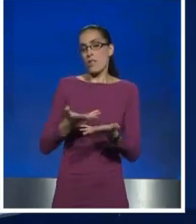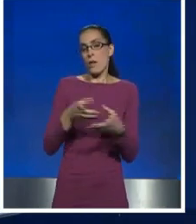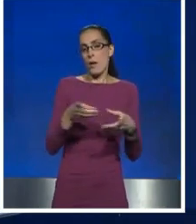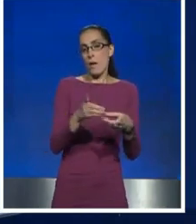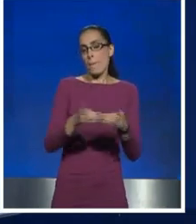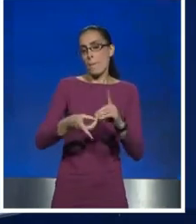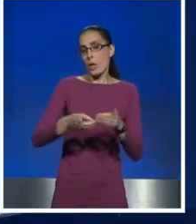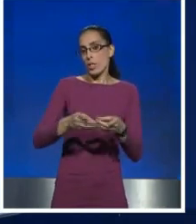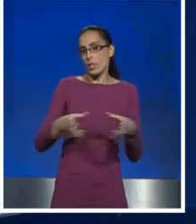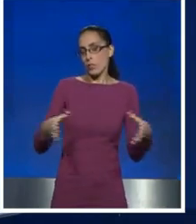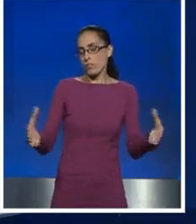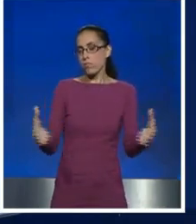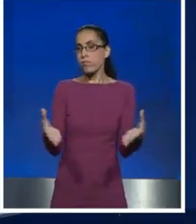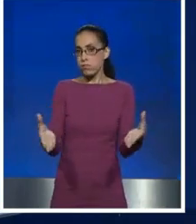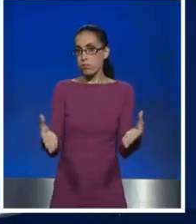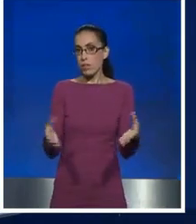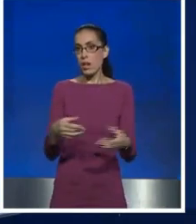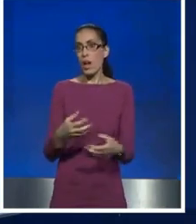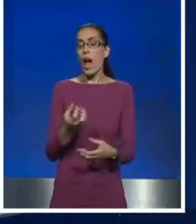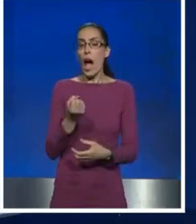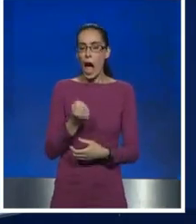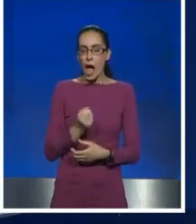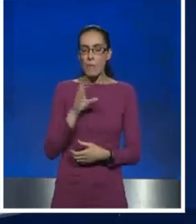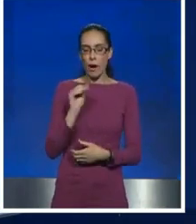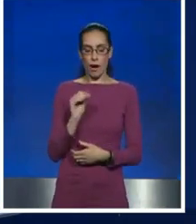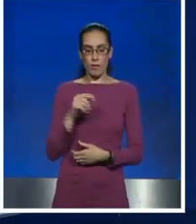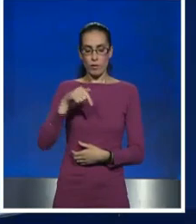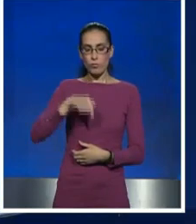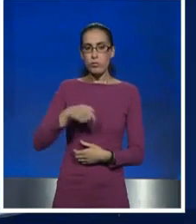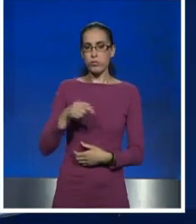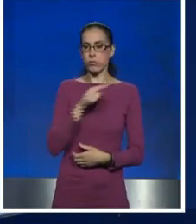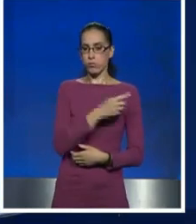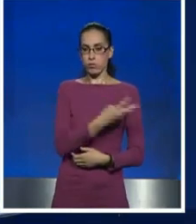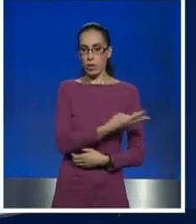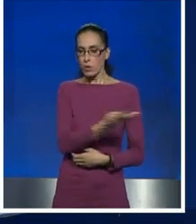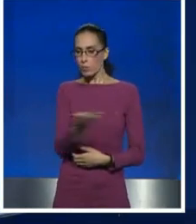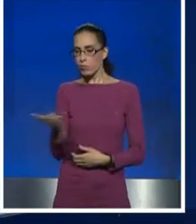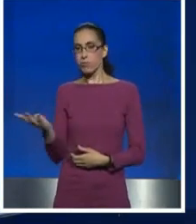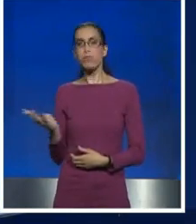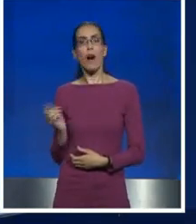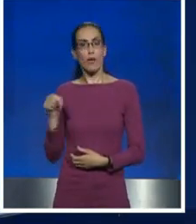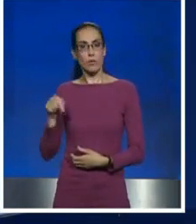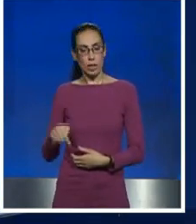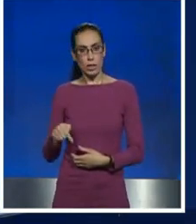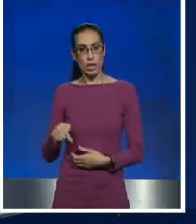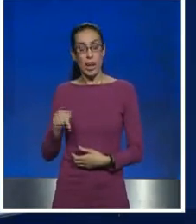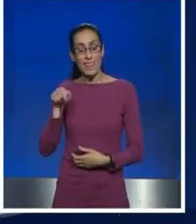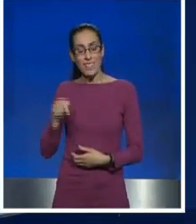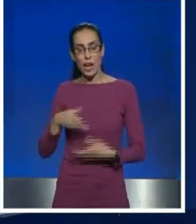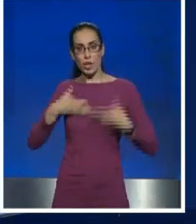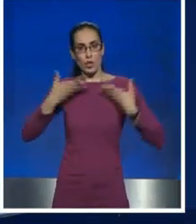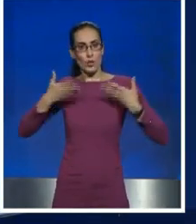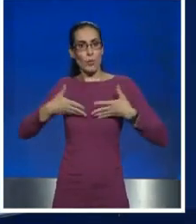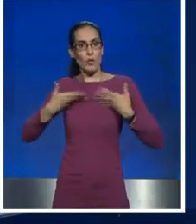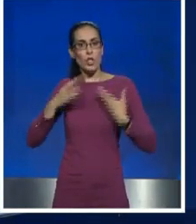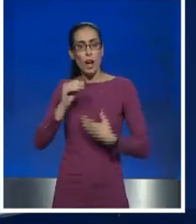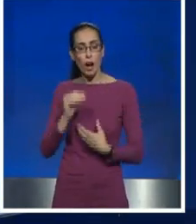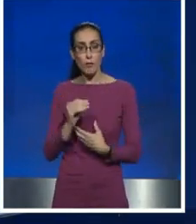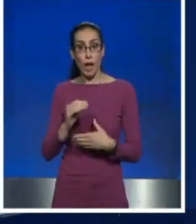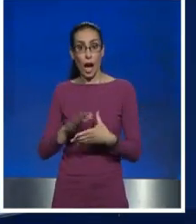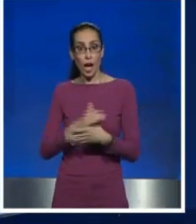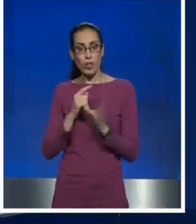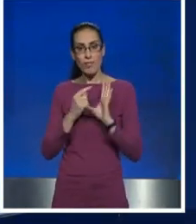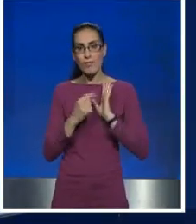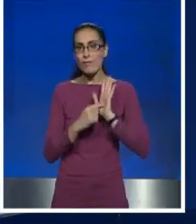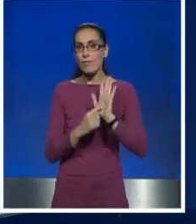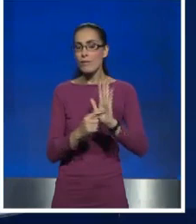jikkontestaw il-PD, l-MPM, l-Emporium u diversi kandidati oħrajn ukoll. Dan hu ta' pjaċir kbir għalina għax qegħdin